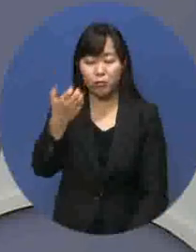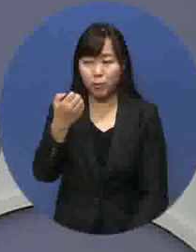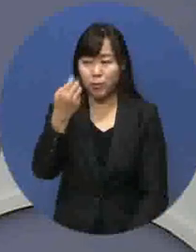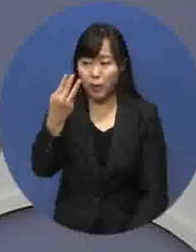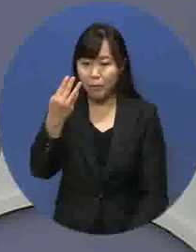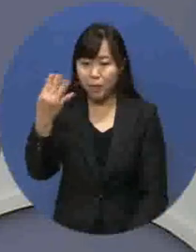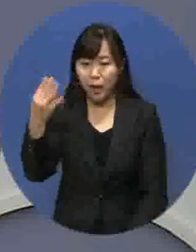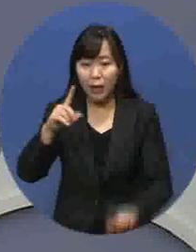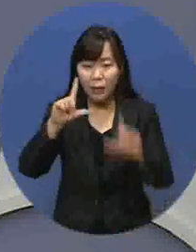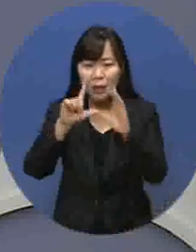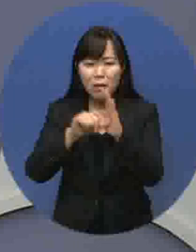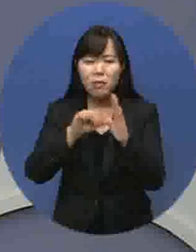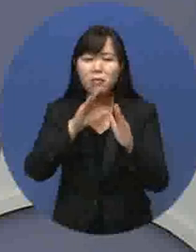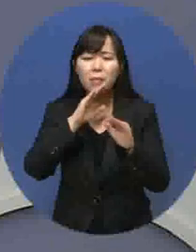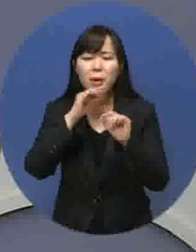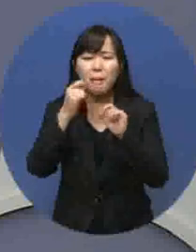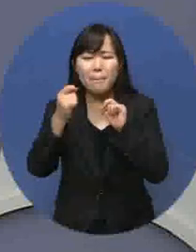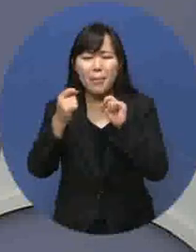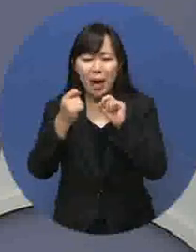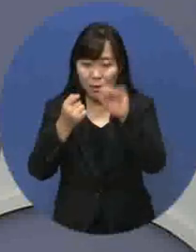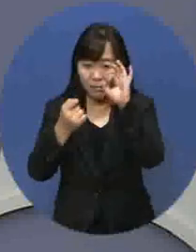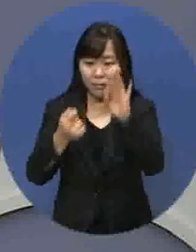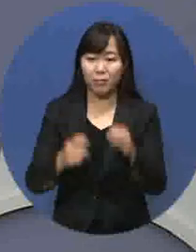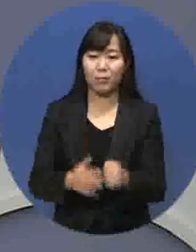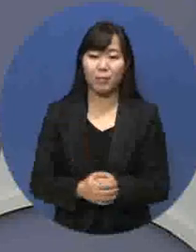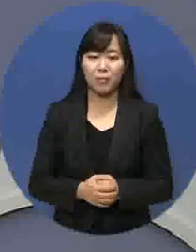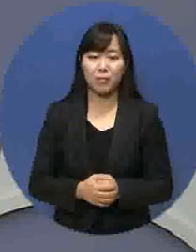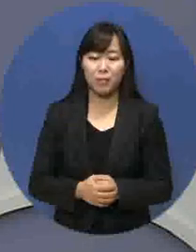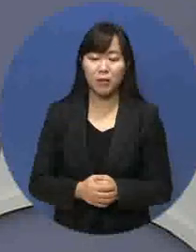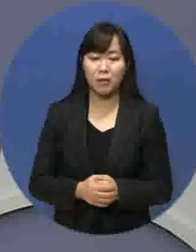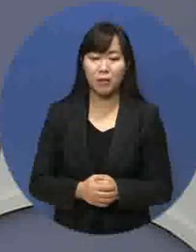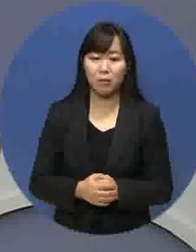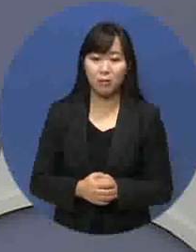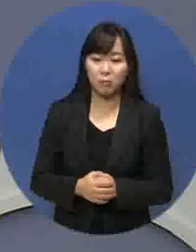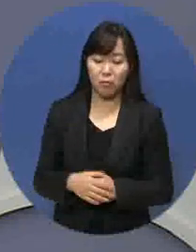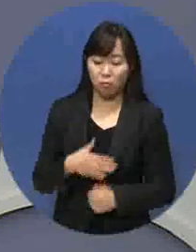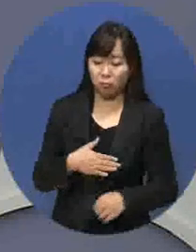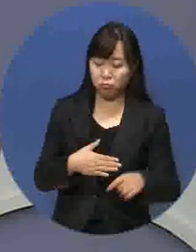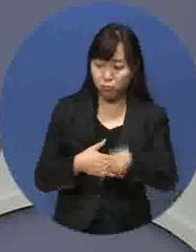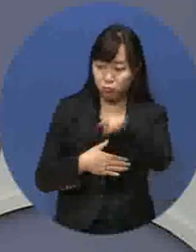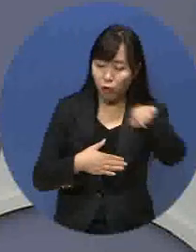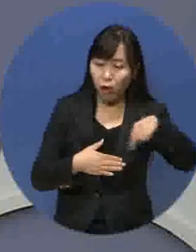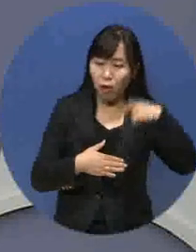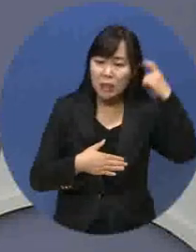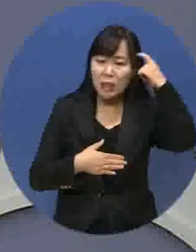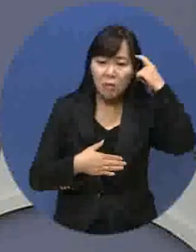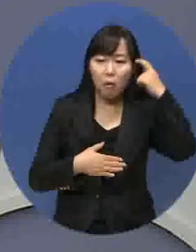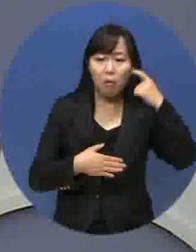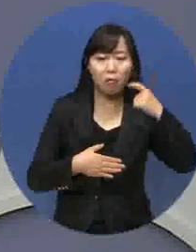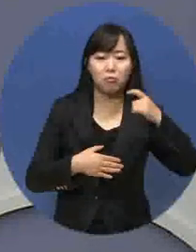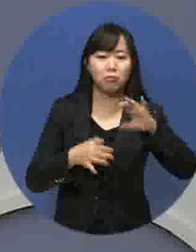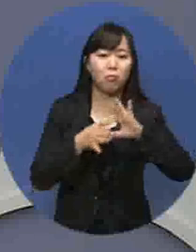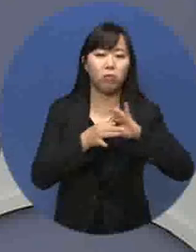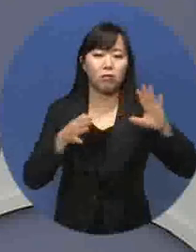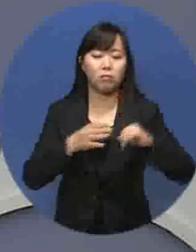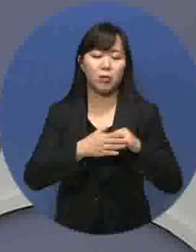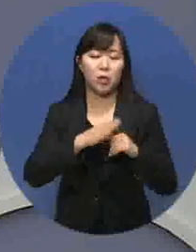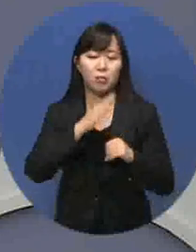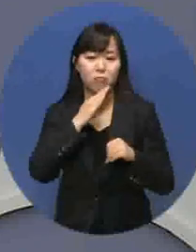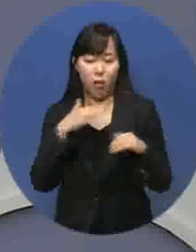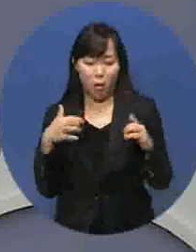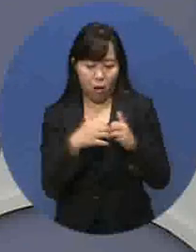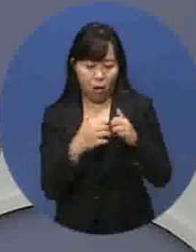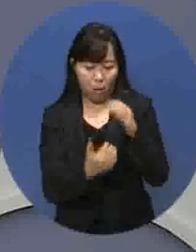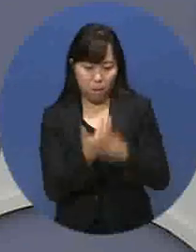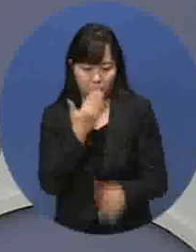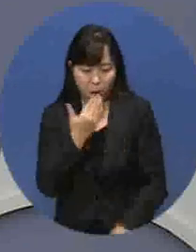94년도에 정말 근접했었거든요. 네, 근데 그러니까 이제 우리의 의지하고 상관없이 이게